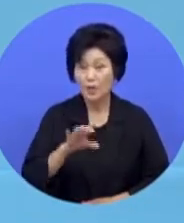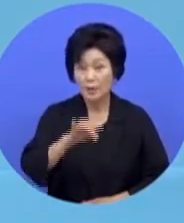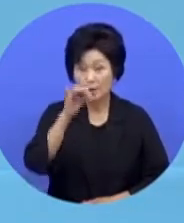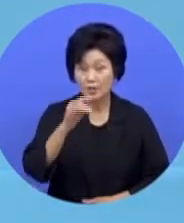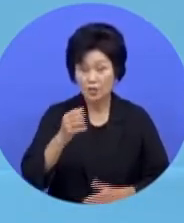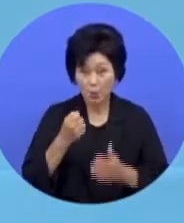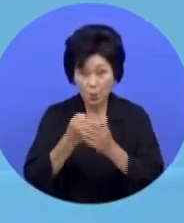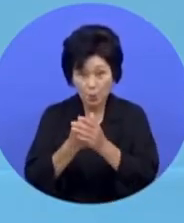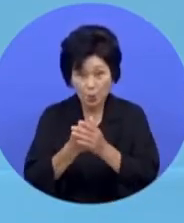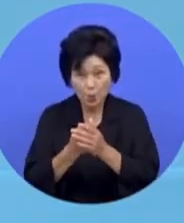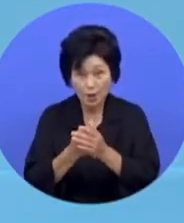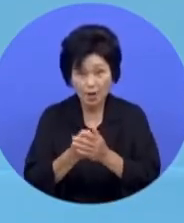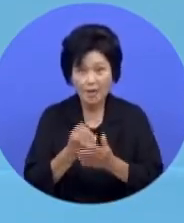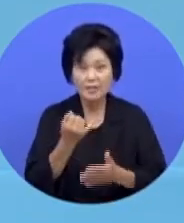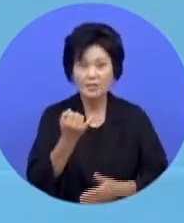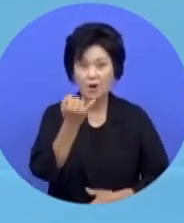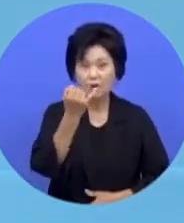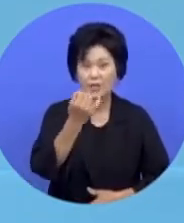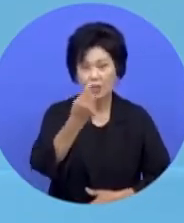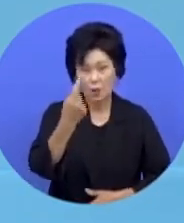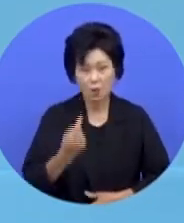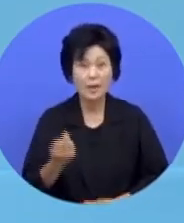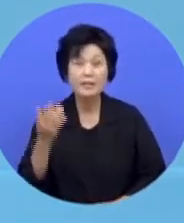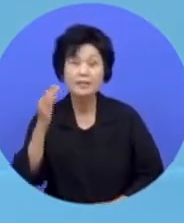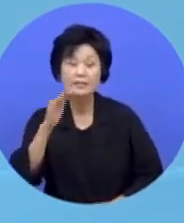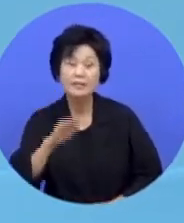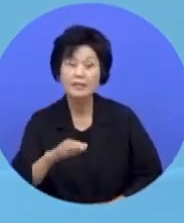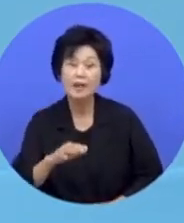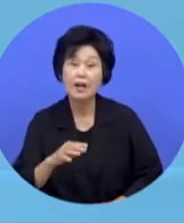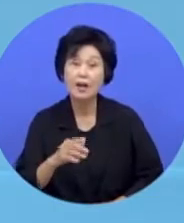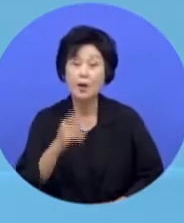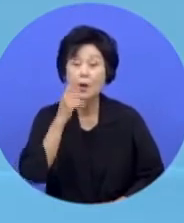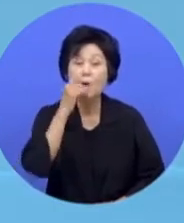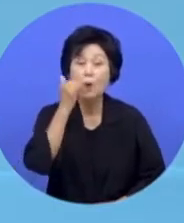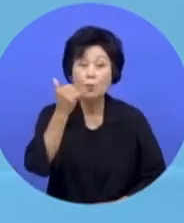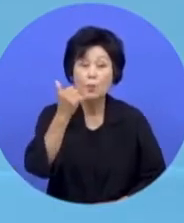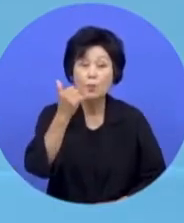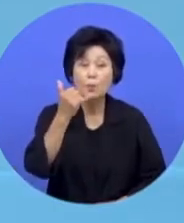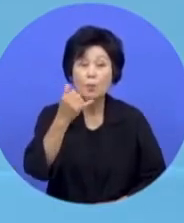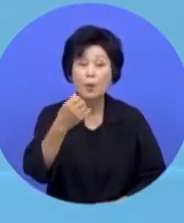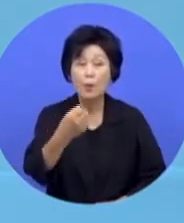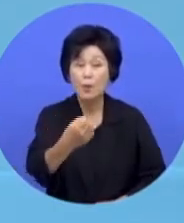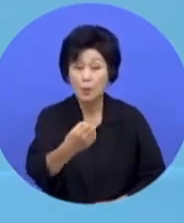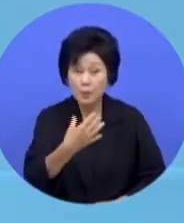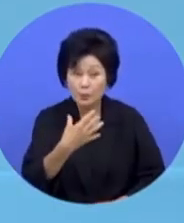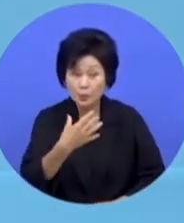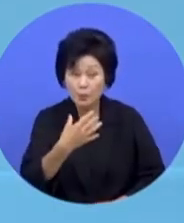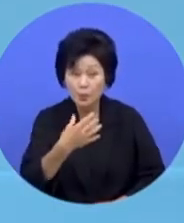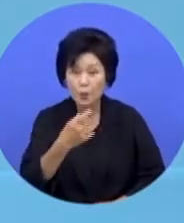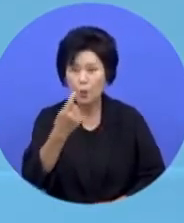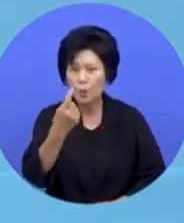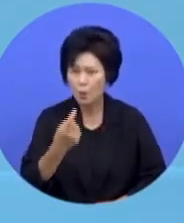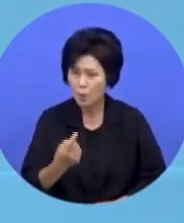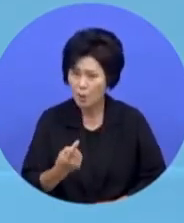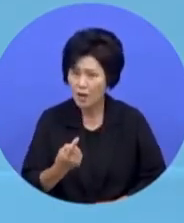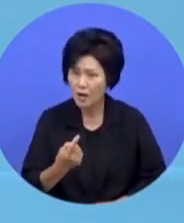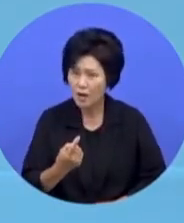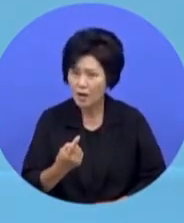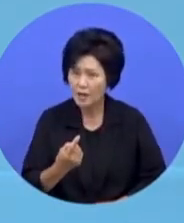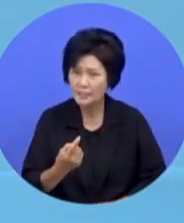네. 어떻게 보면 부모님의 어떻게 보면 설득으로 왔다고 해도 과언은 아닌데 네.